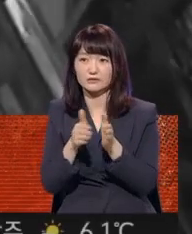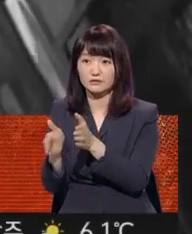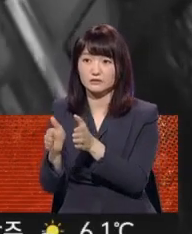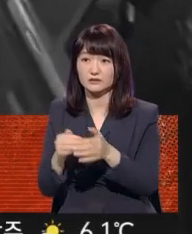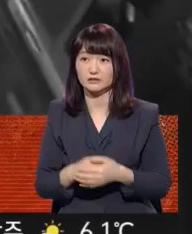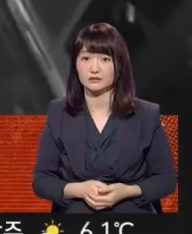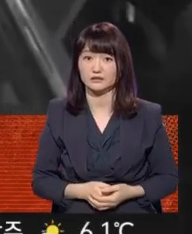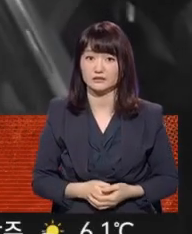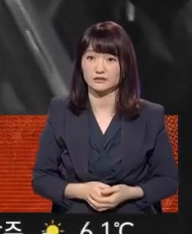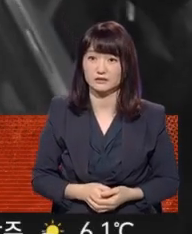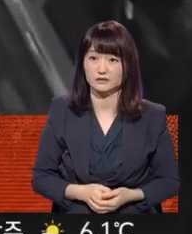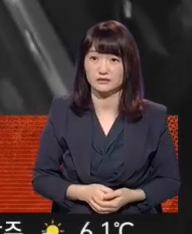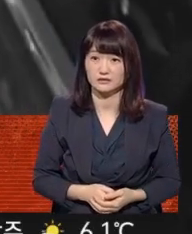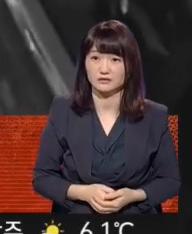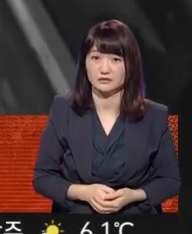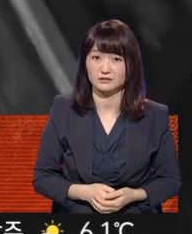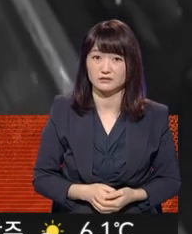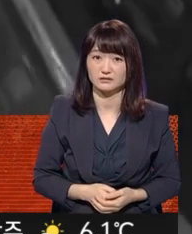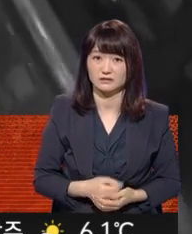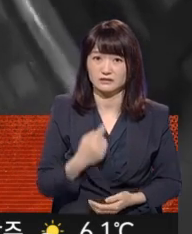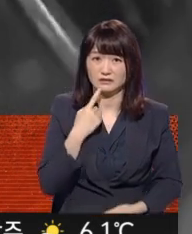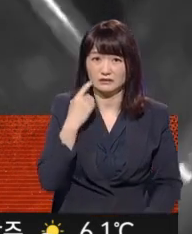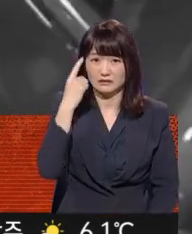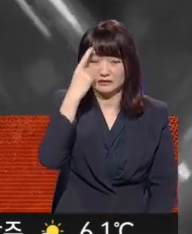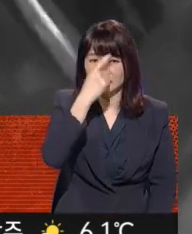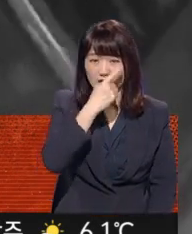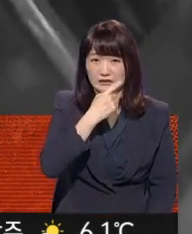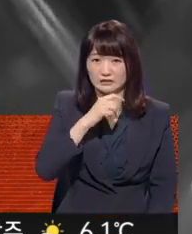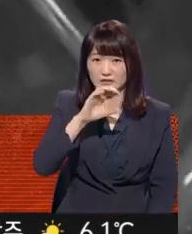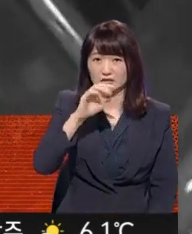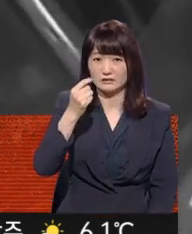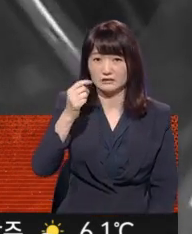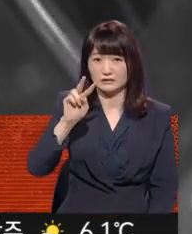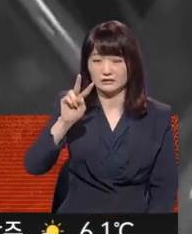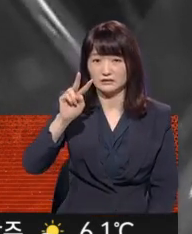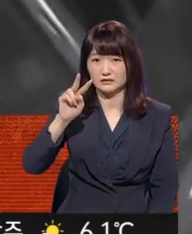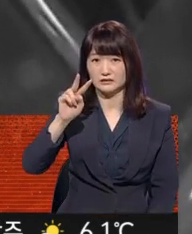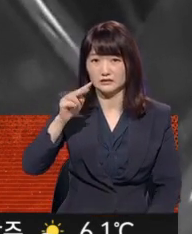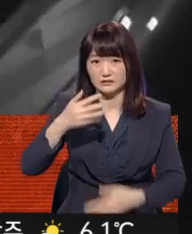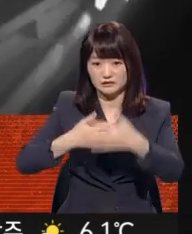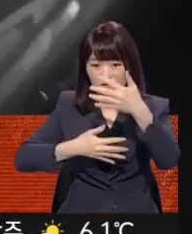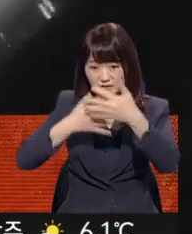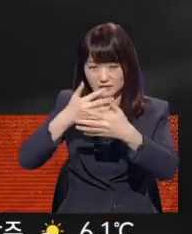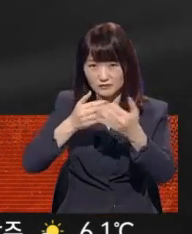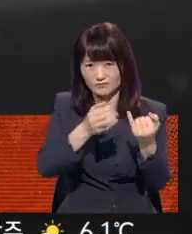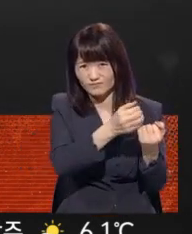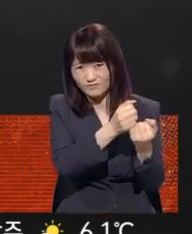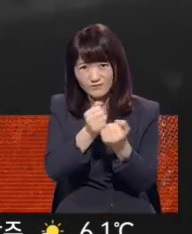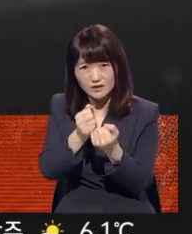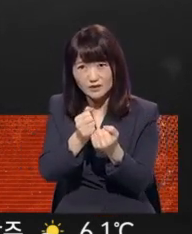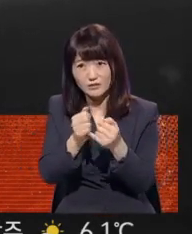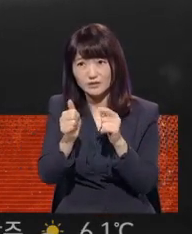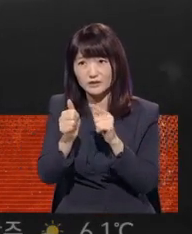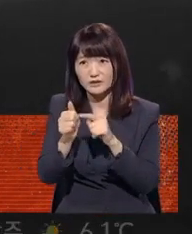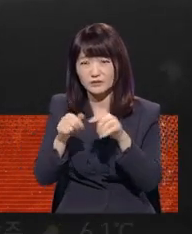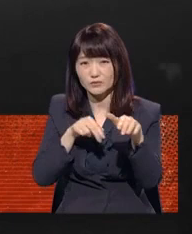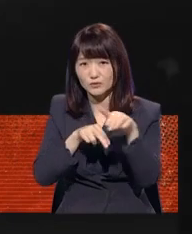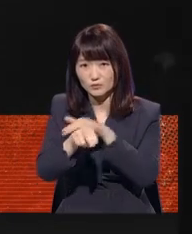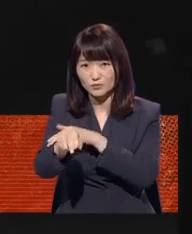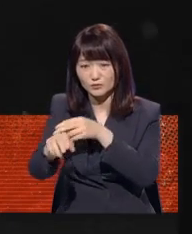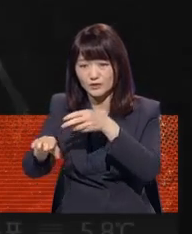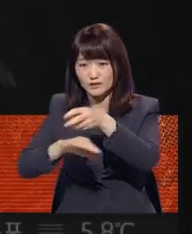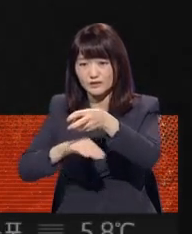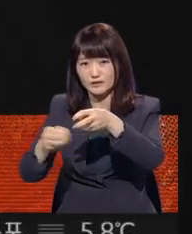저게 납치를 하려고 했던 거예요? 네, 아찔한 상황이었습니다. CCTV에 범행 당시에 저런 상황과 도주한 남성의 차량이 모두